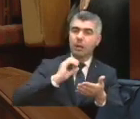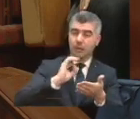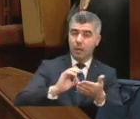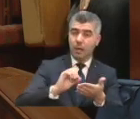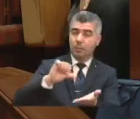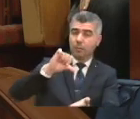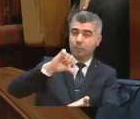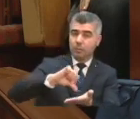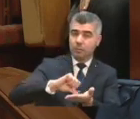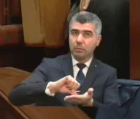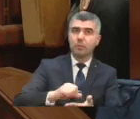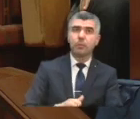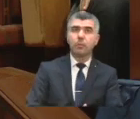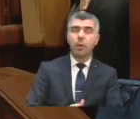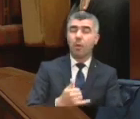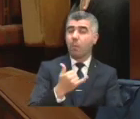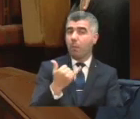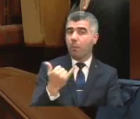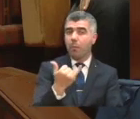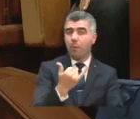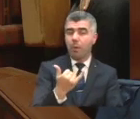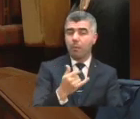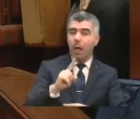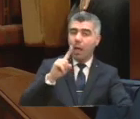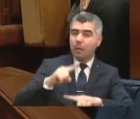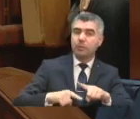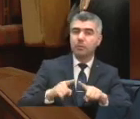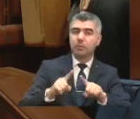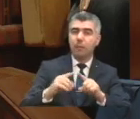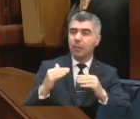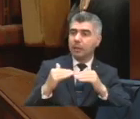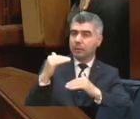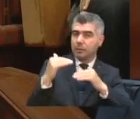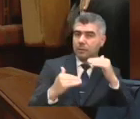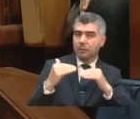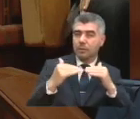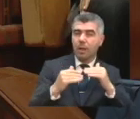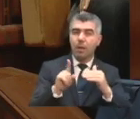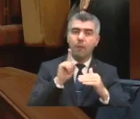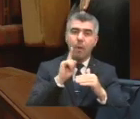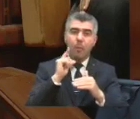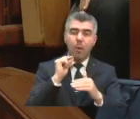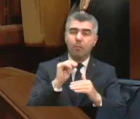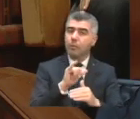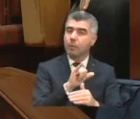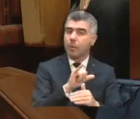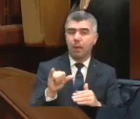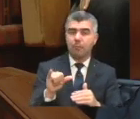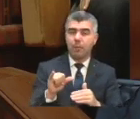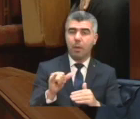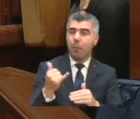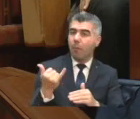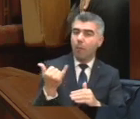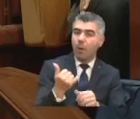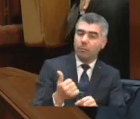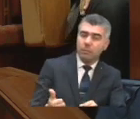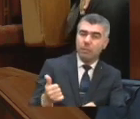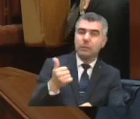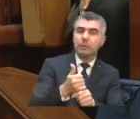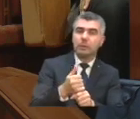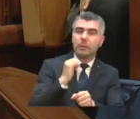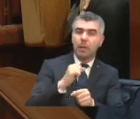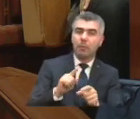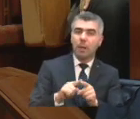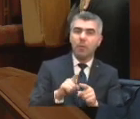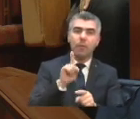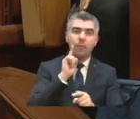سيداو تعني عدم التمييز في كل الأمور الخاصة بالنساء. إذا فإلا ما وصلوش نساء المراكز القرار هذا غادي يكون